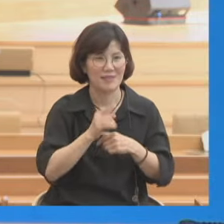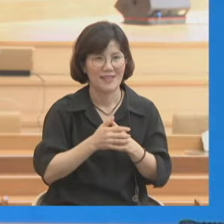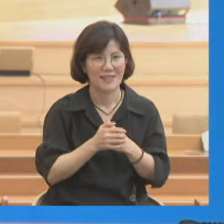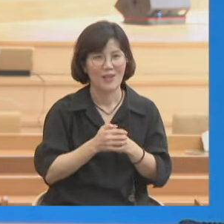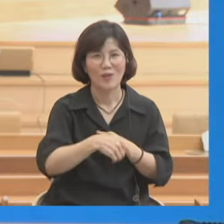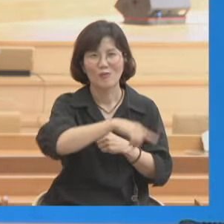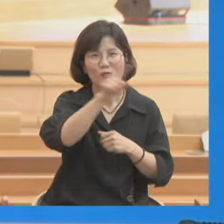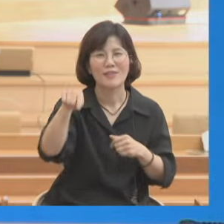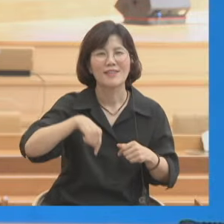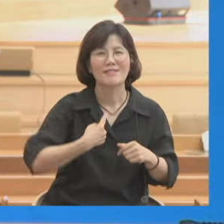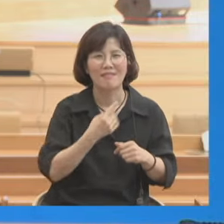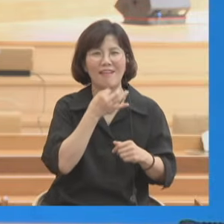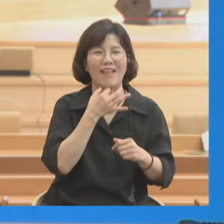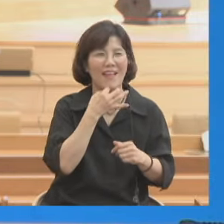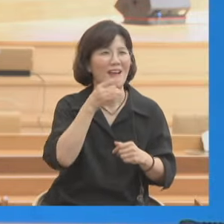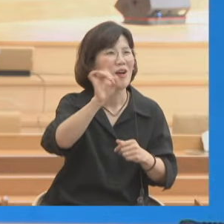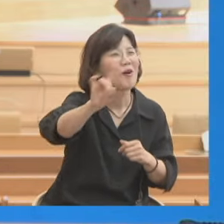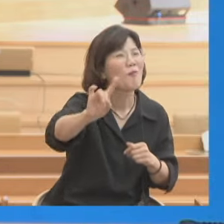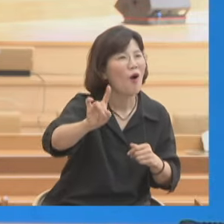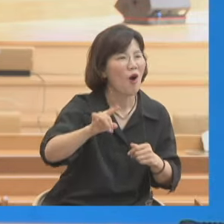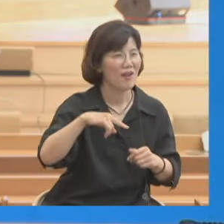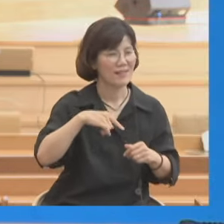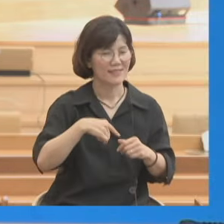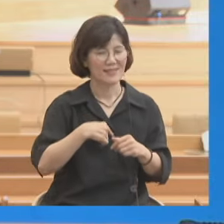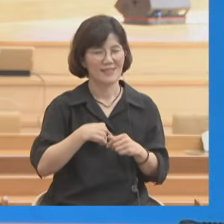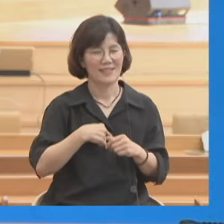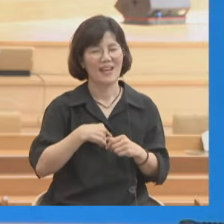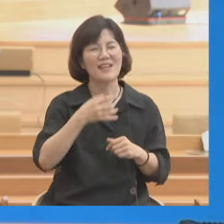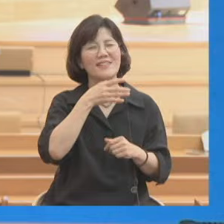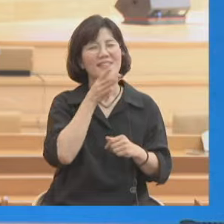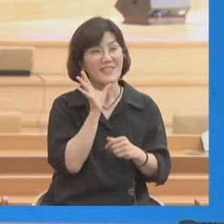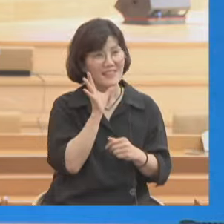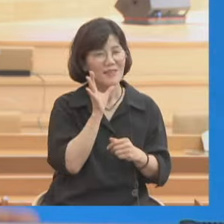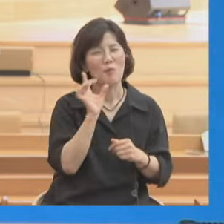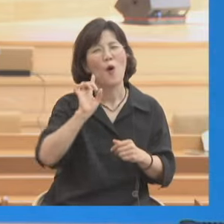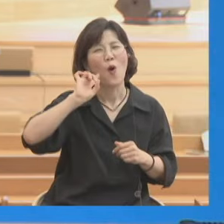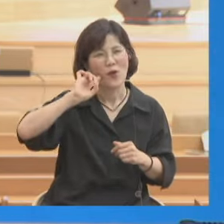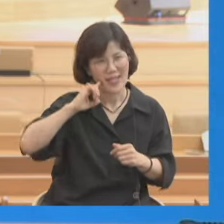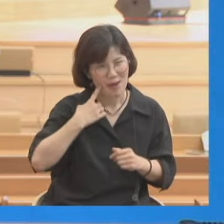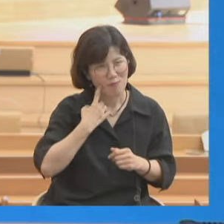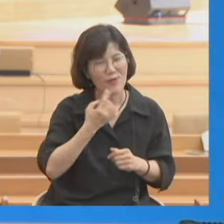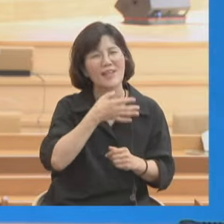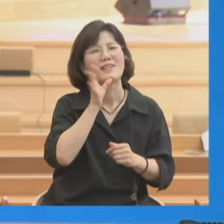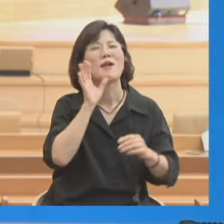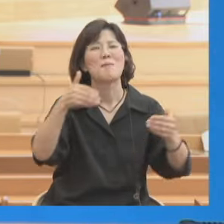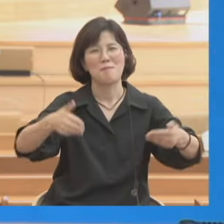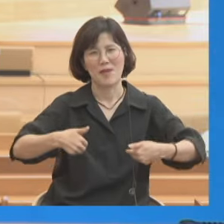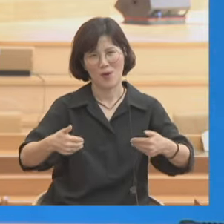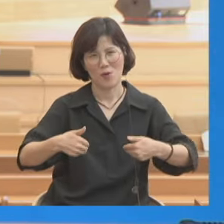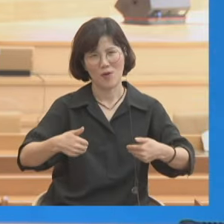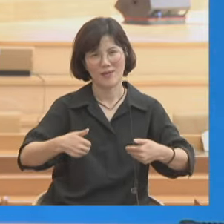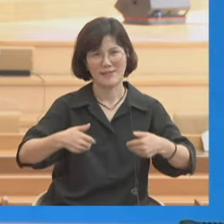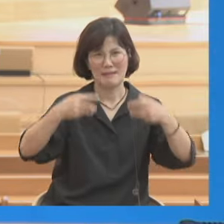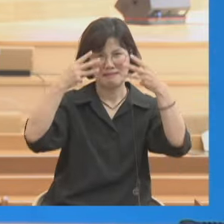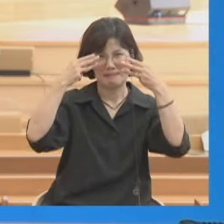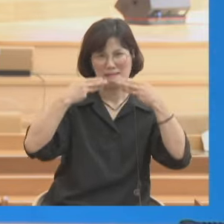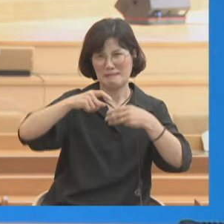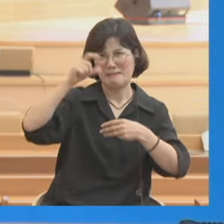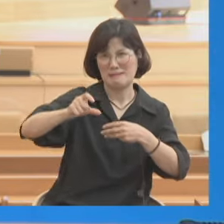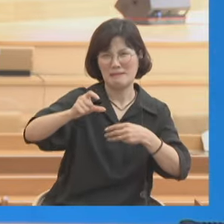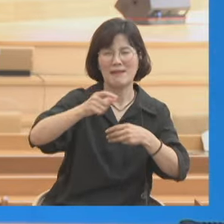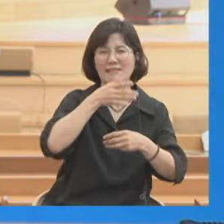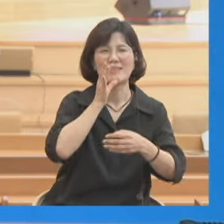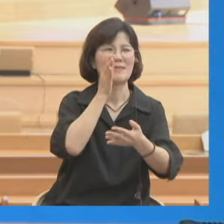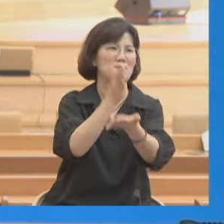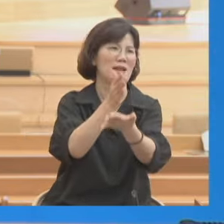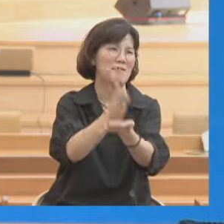늙어야 된다고요? 예, 곱게 늙어야 된다. 딱딱하게 우락부락 무섭게 늙으면 안